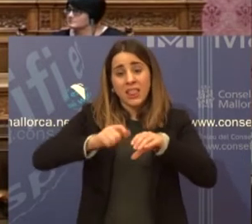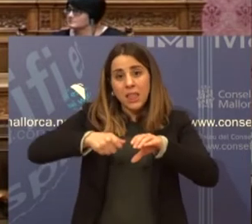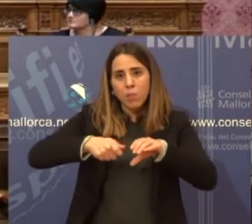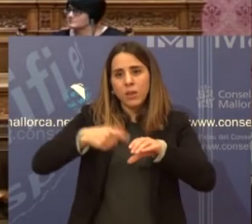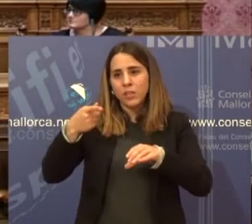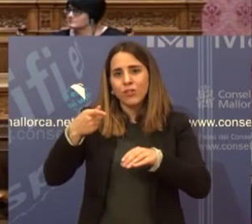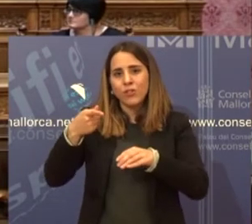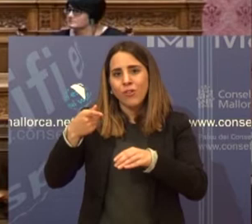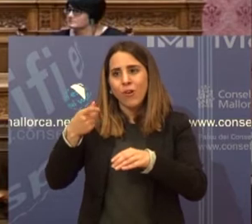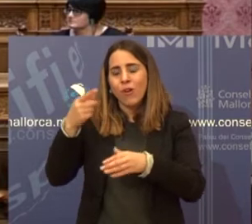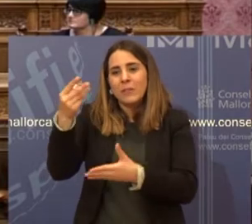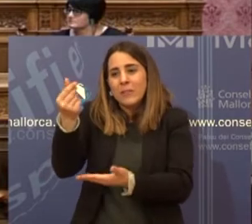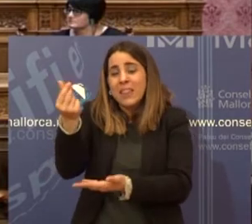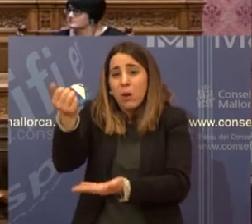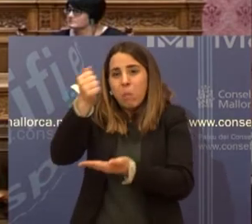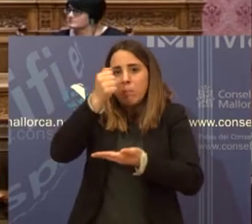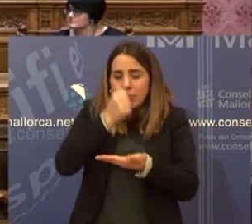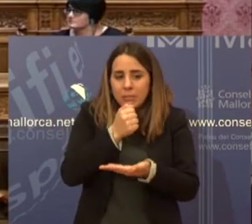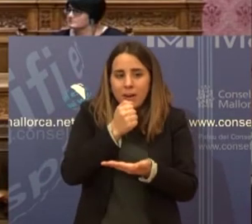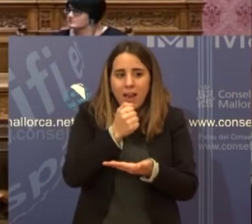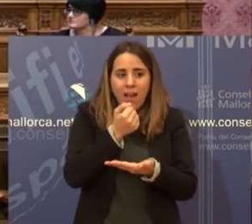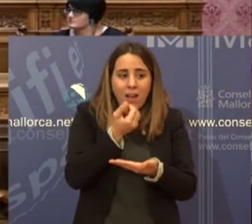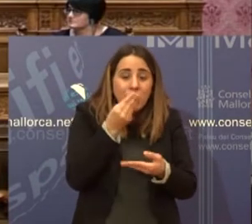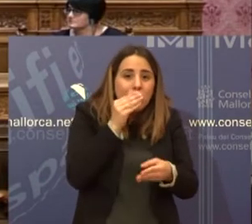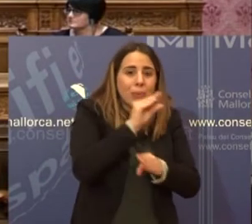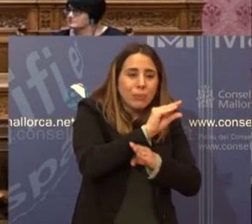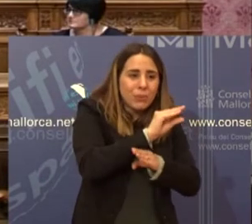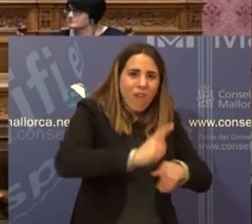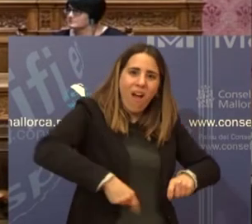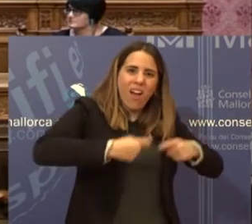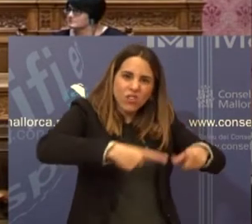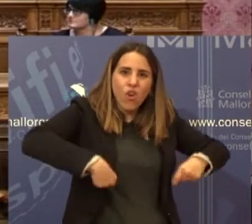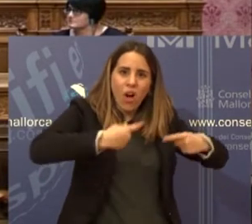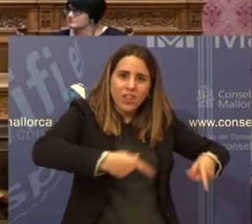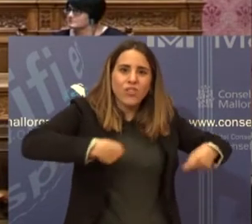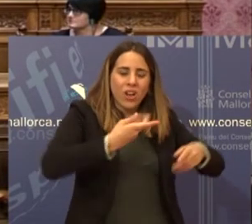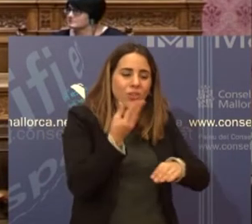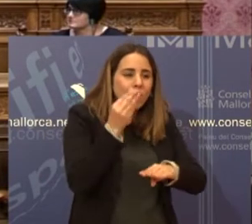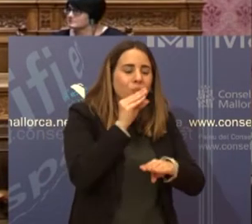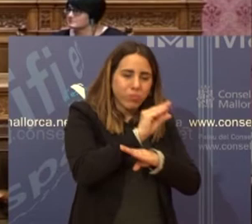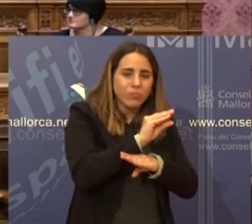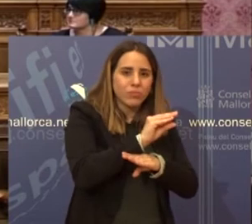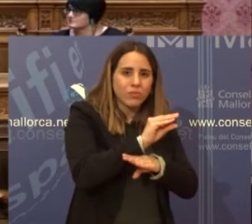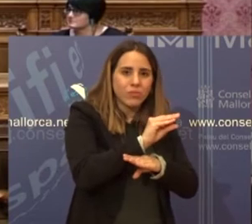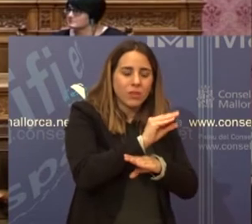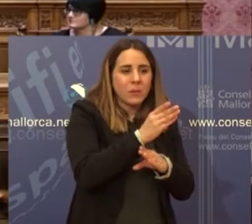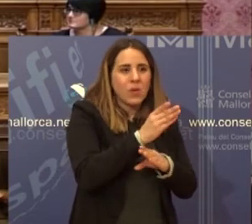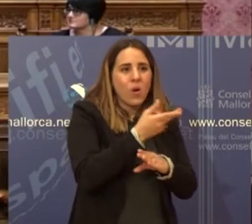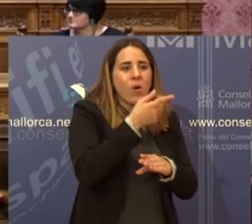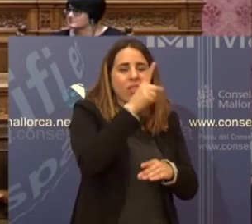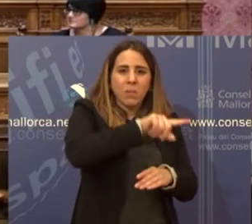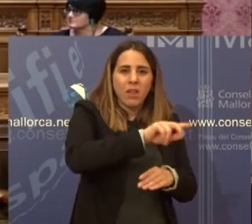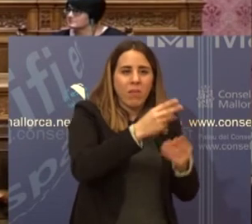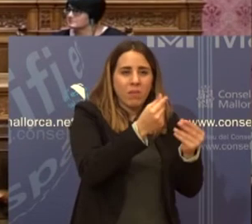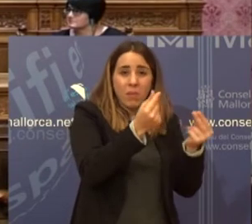van ajudant una miqueta per cobrir part d'aquests gastos que teníem a part dels